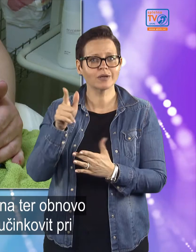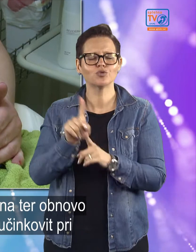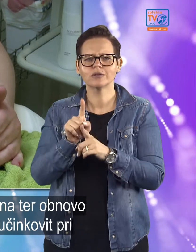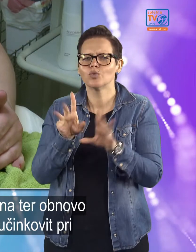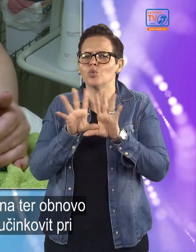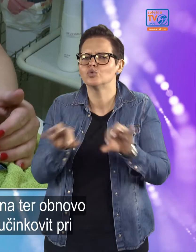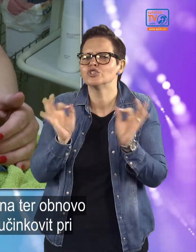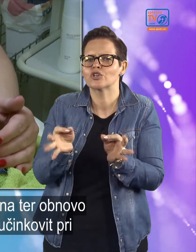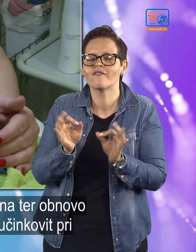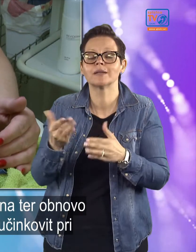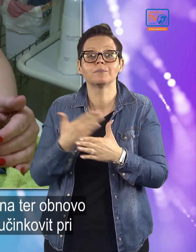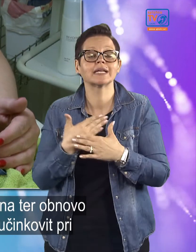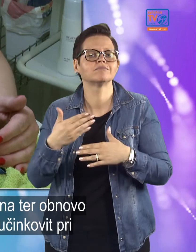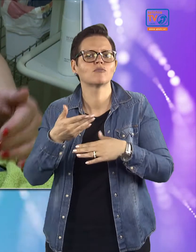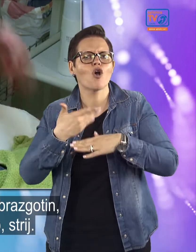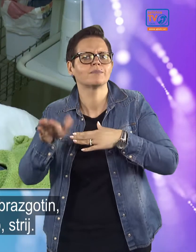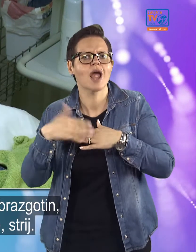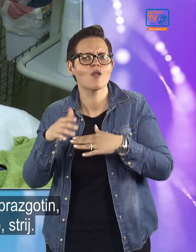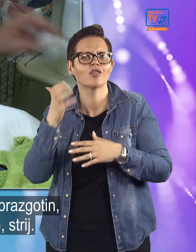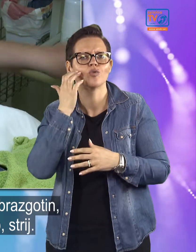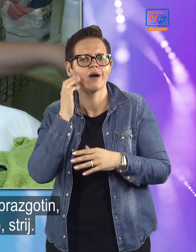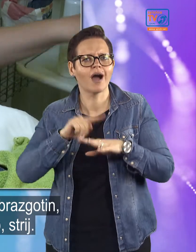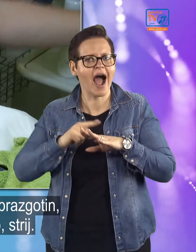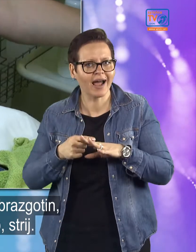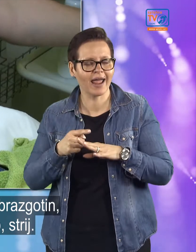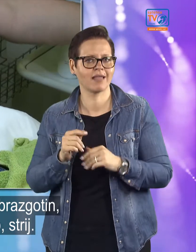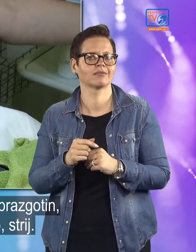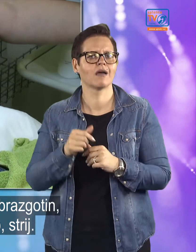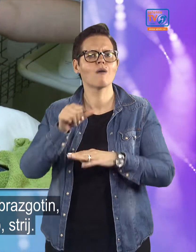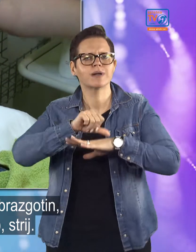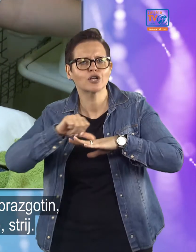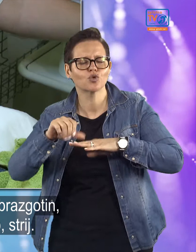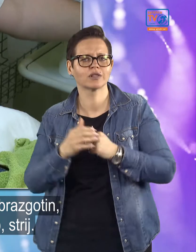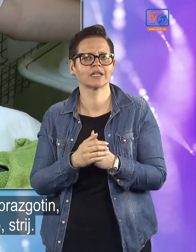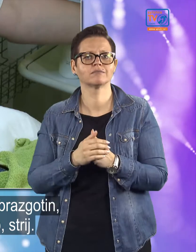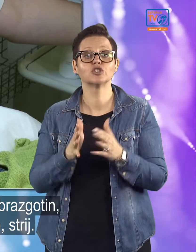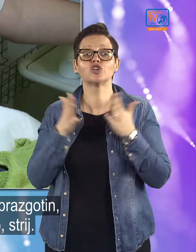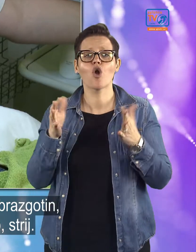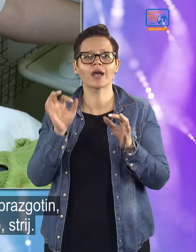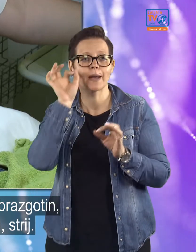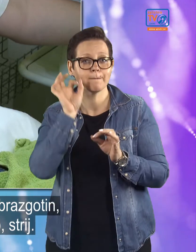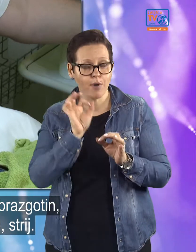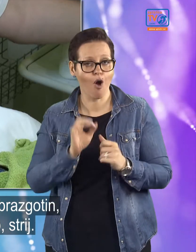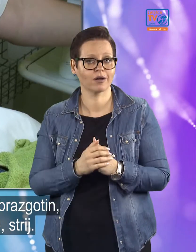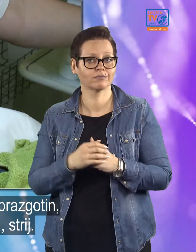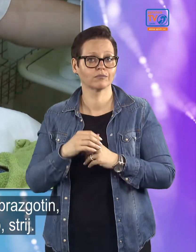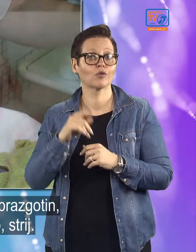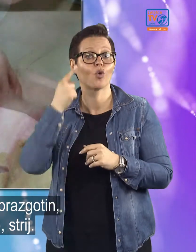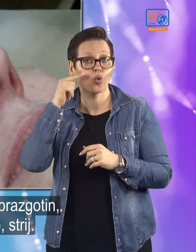Med drugim je učinkovit pri odpravljanju aken, brazgotin, širokih por, gub,